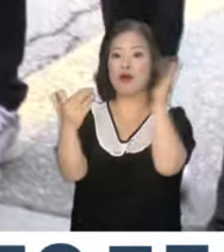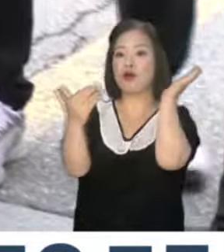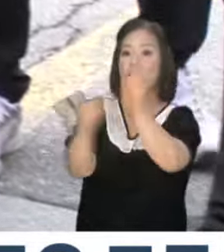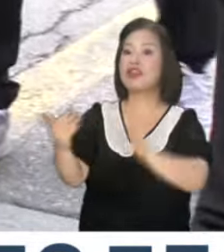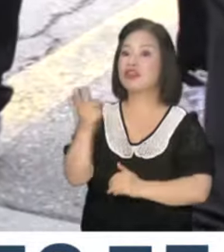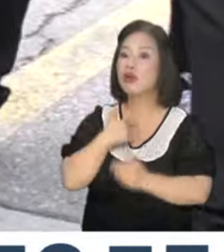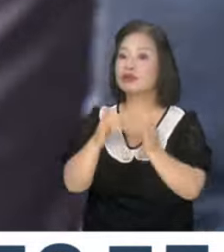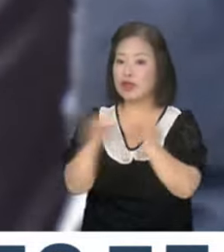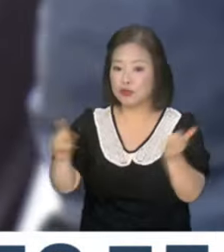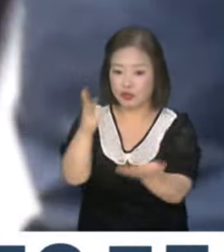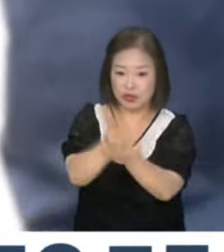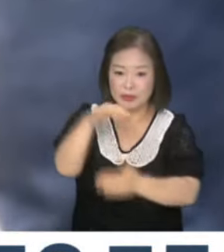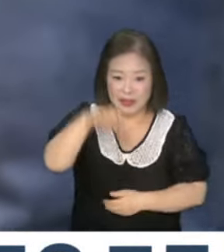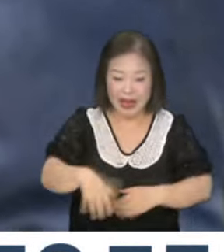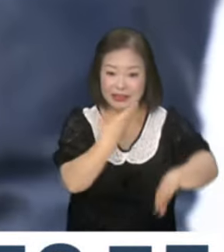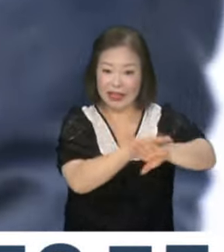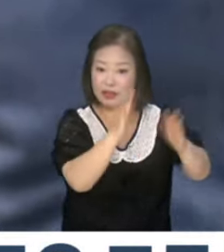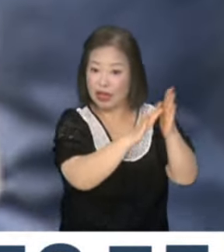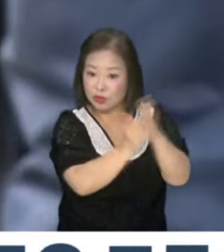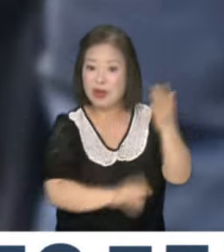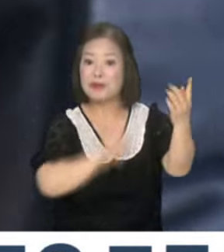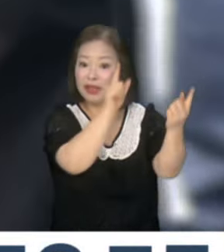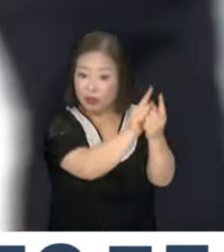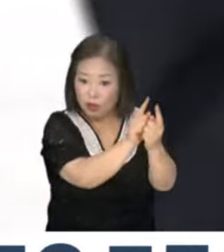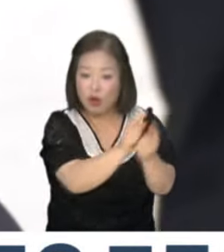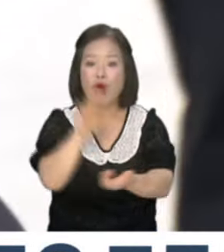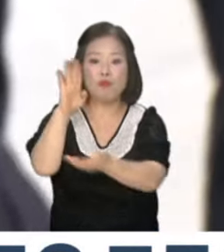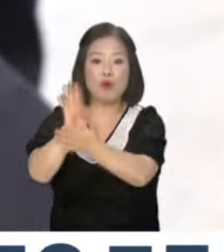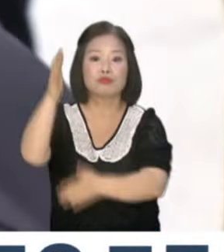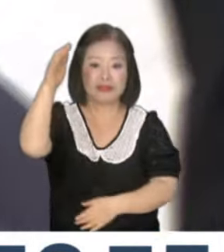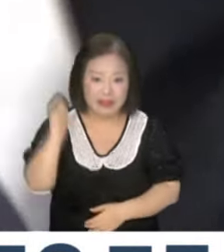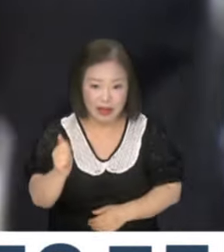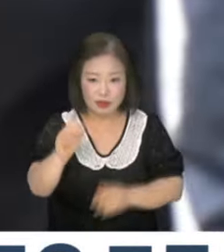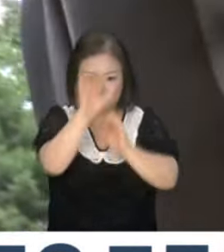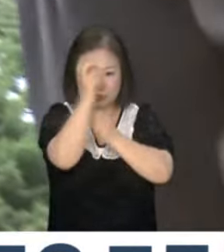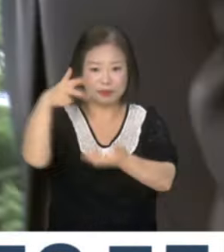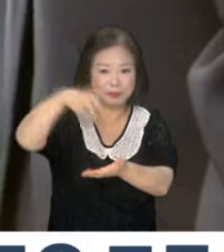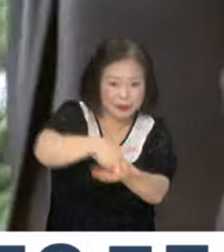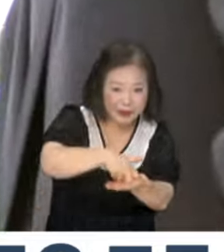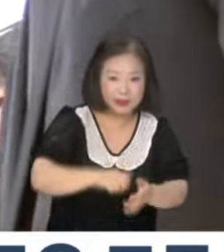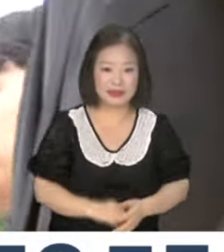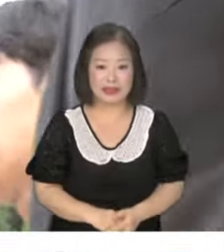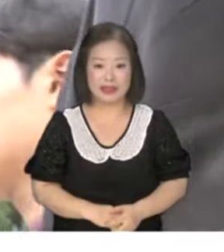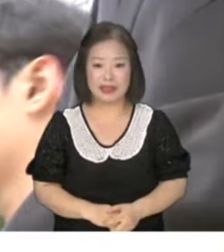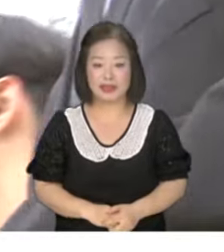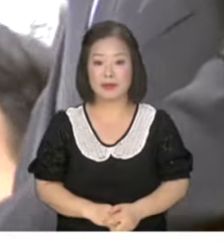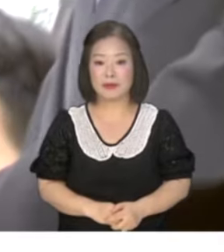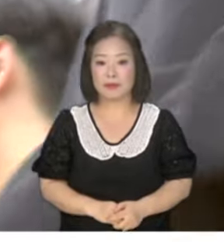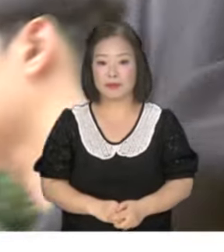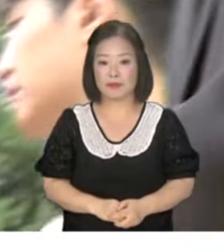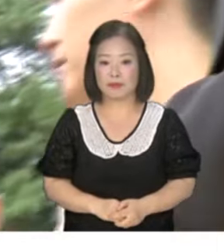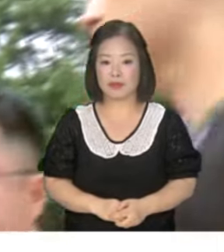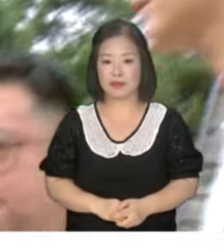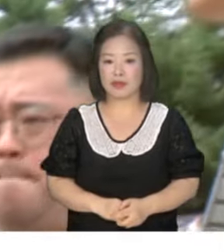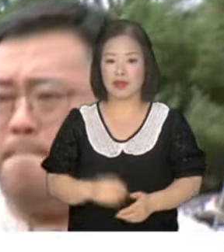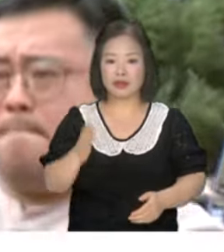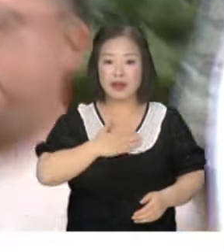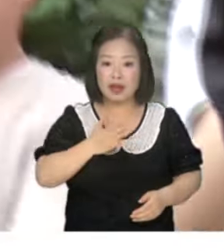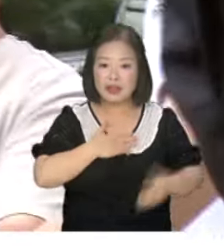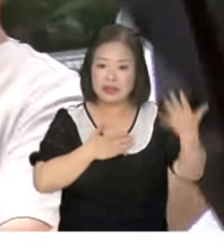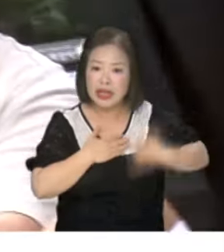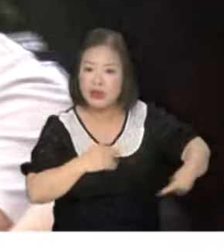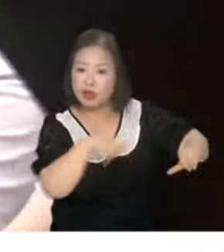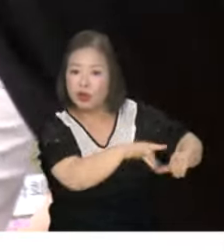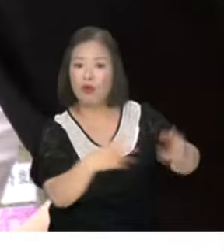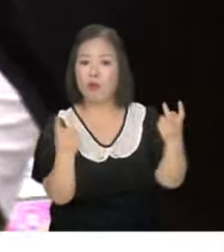이들은 주차장에서 다른 유족들을 만났고 본부장은 무릎을 꿇었습니다. 나는 이 아들을 어떻게 가슴에